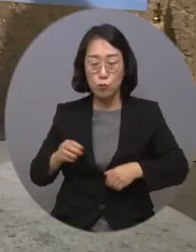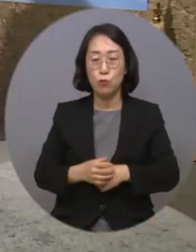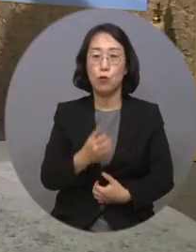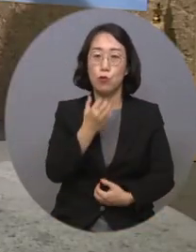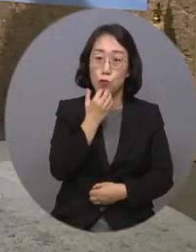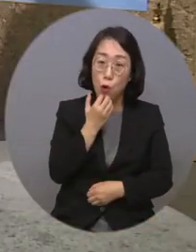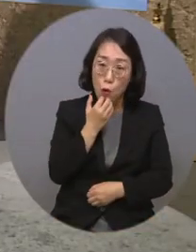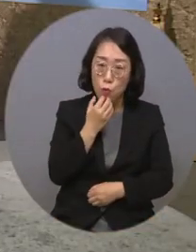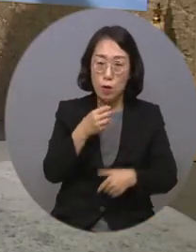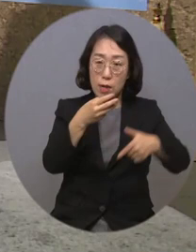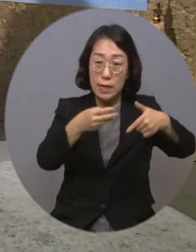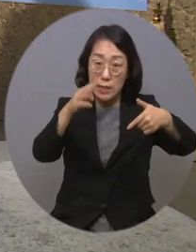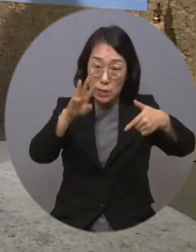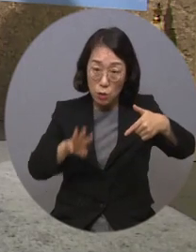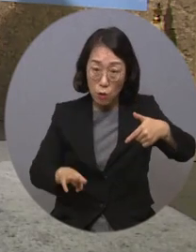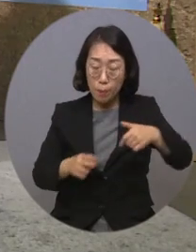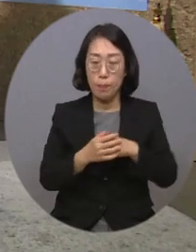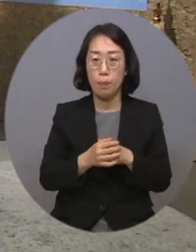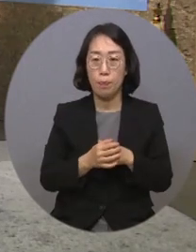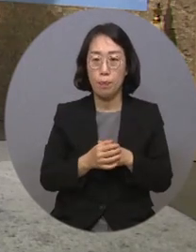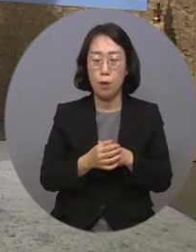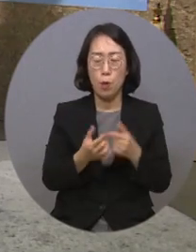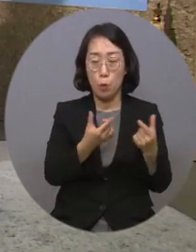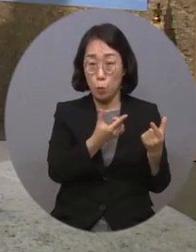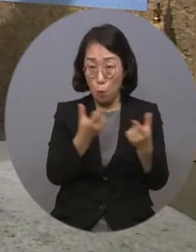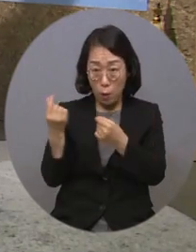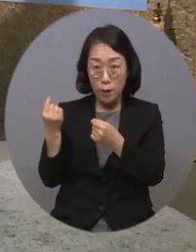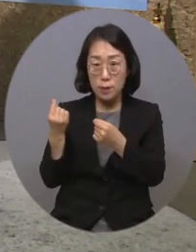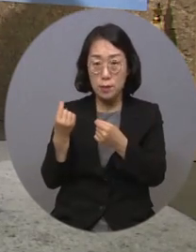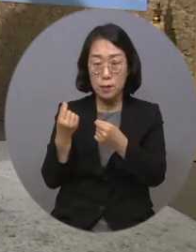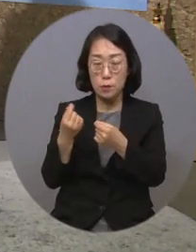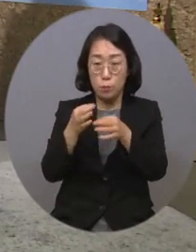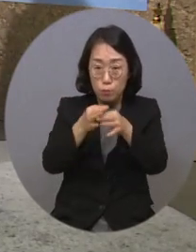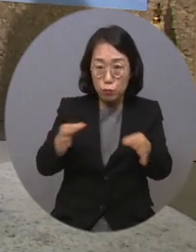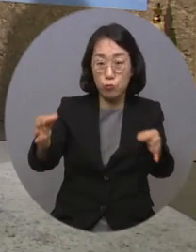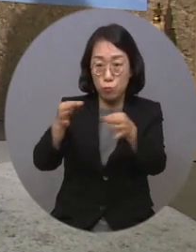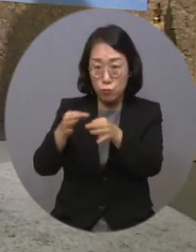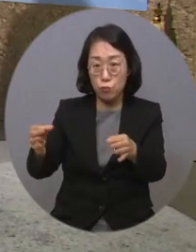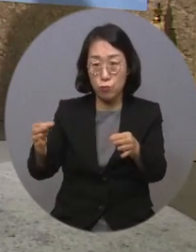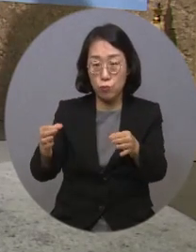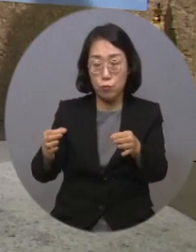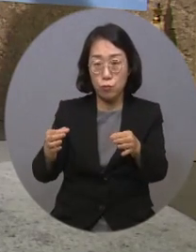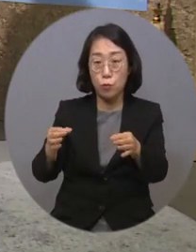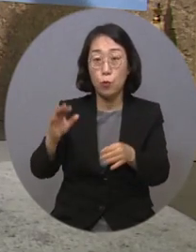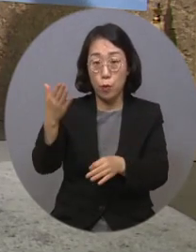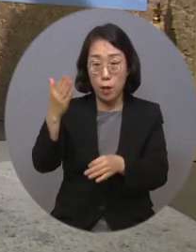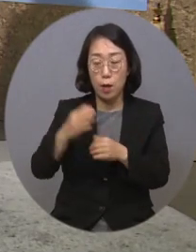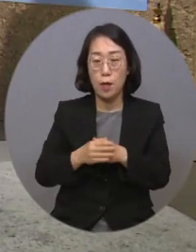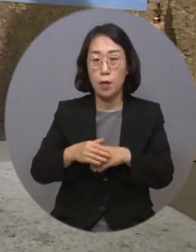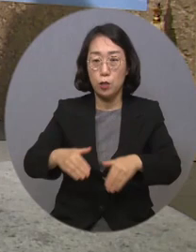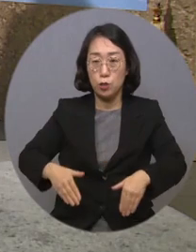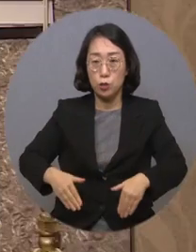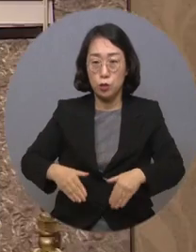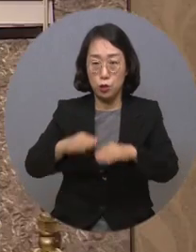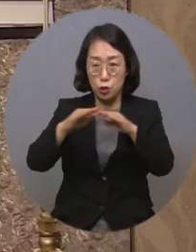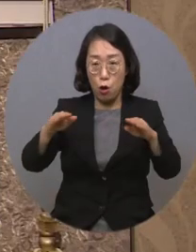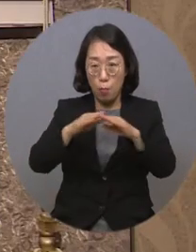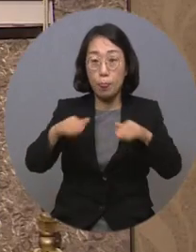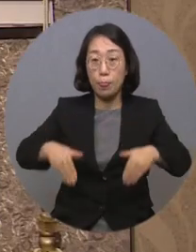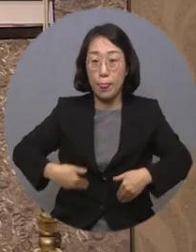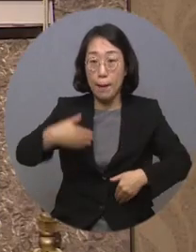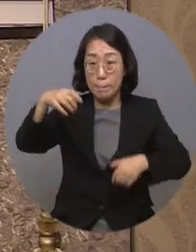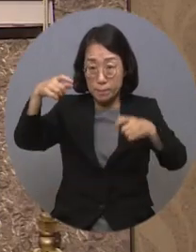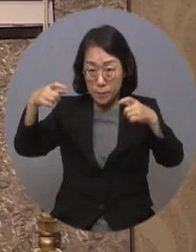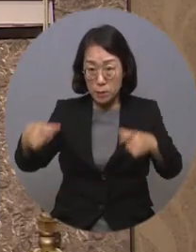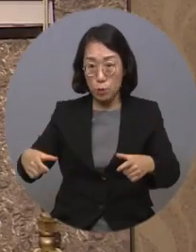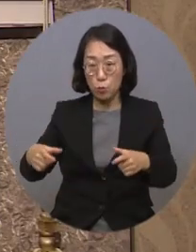서울, 인천 같은 경우는 단일 임금 체계로 이미 진입을 했어요. 그래서 전남도 그 사회복지 연대회의를 조직을 해서